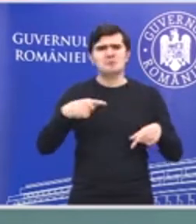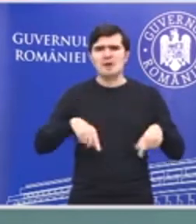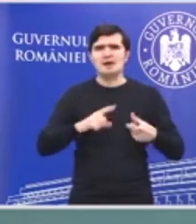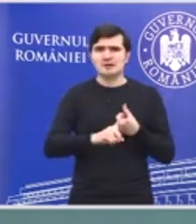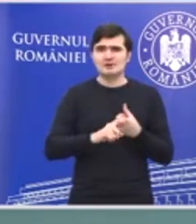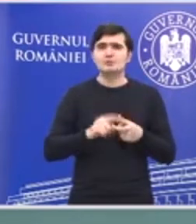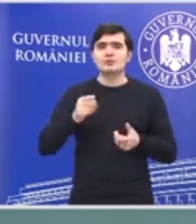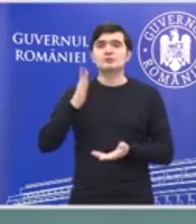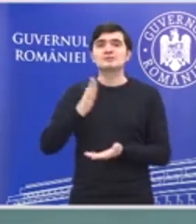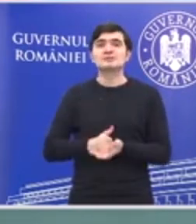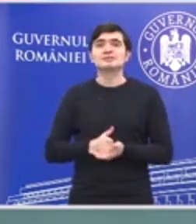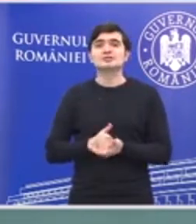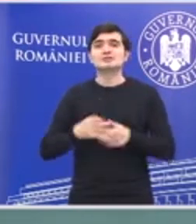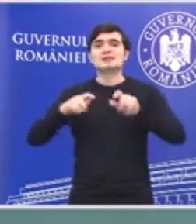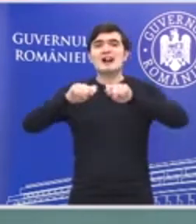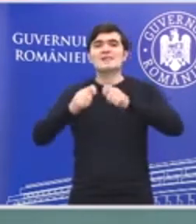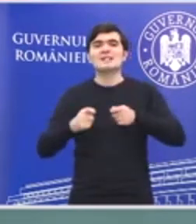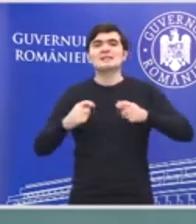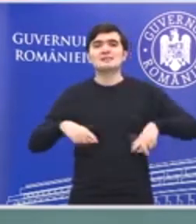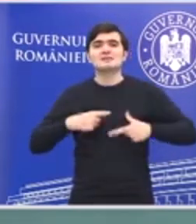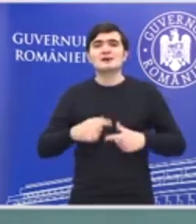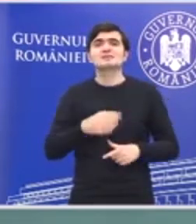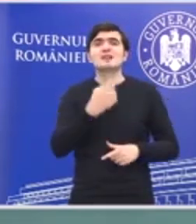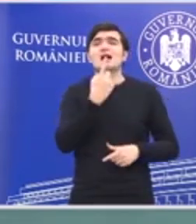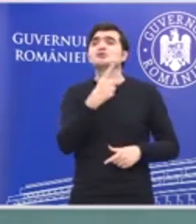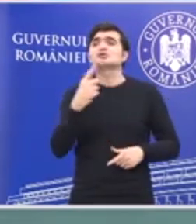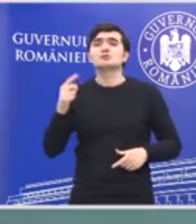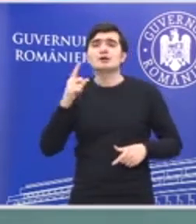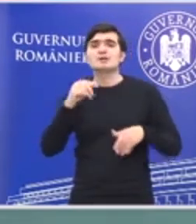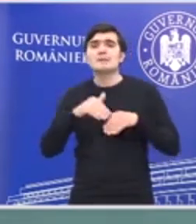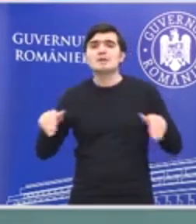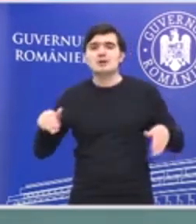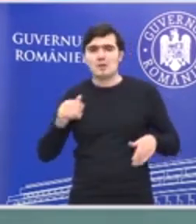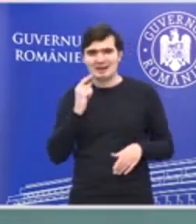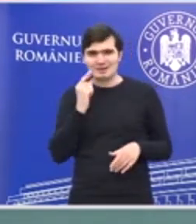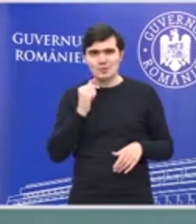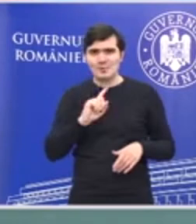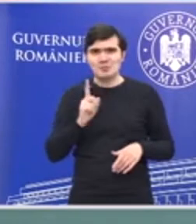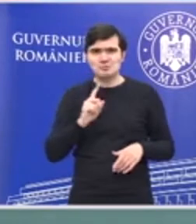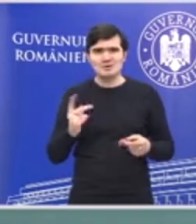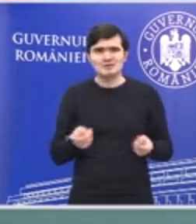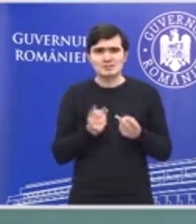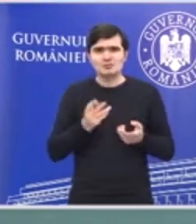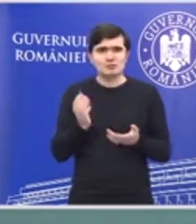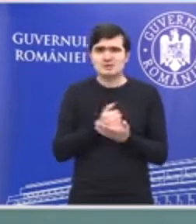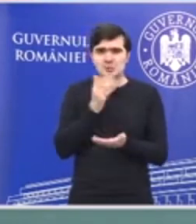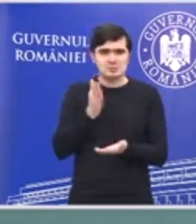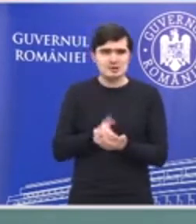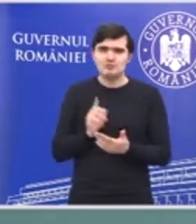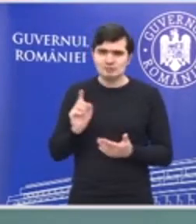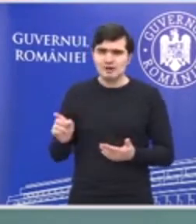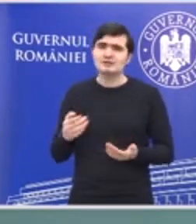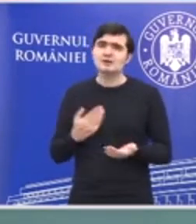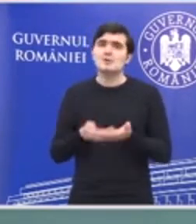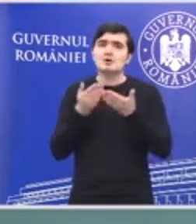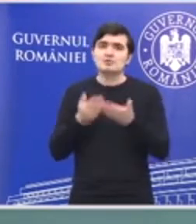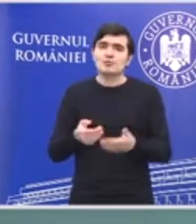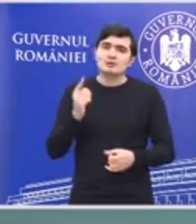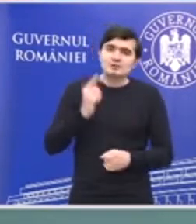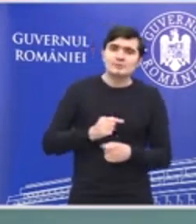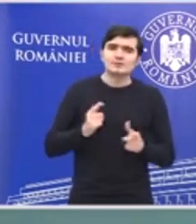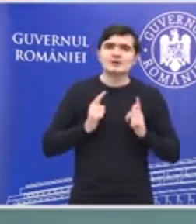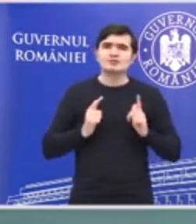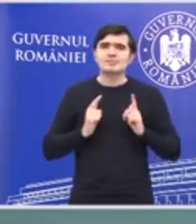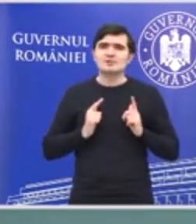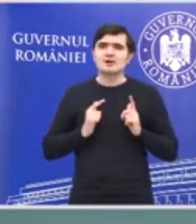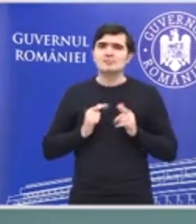de persoane. Nu este ușor să iei o decizie de acest gen, tocmai de aceea trebuie să așteptăm